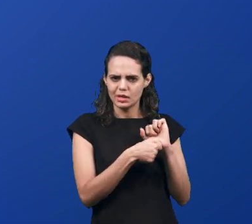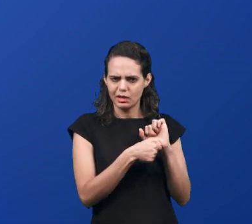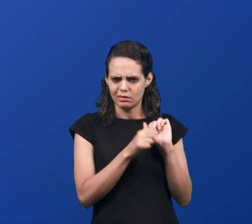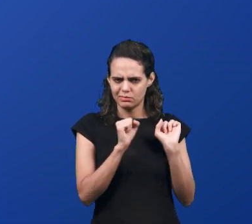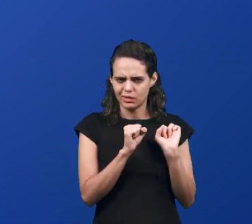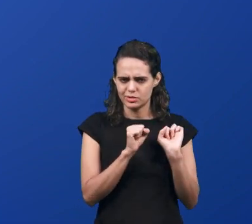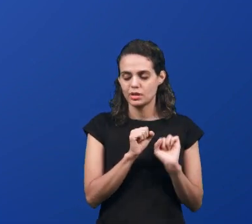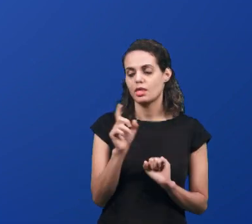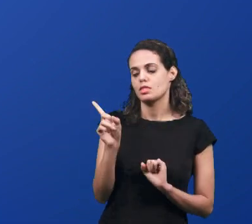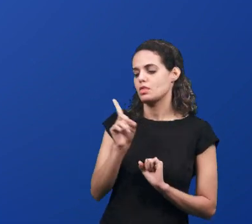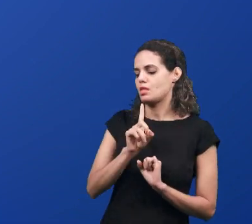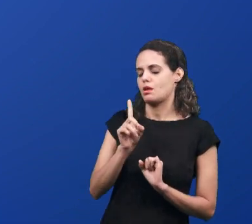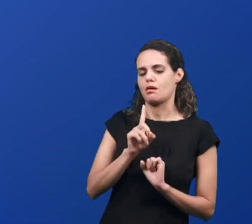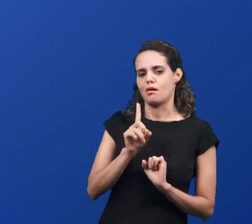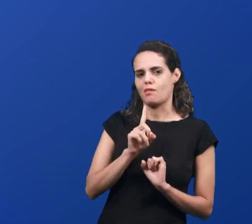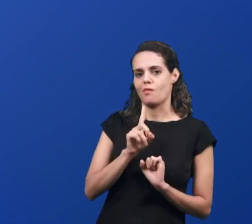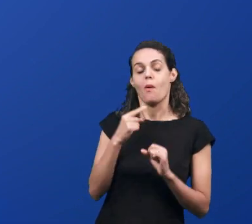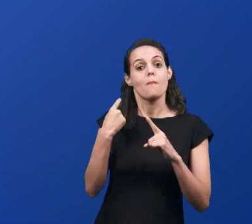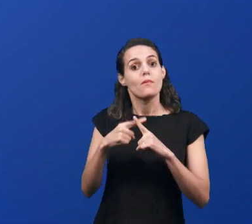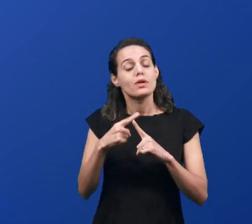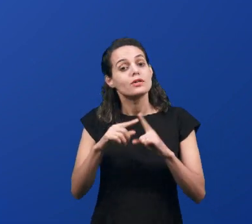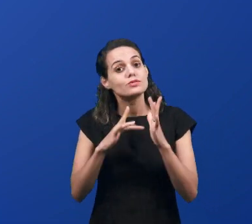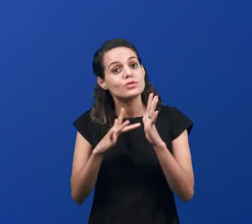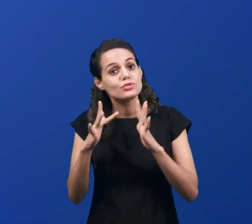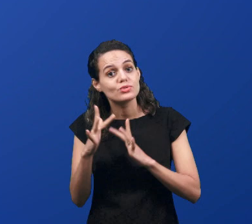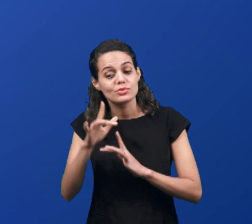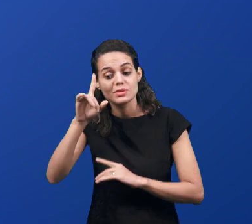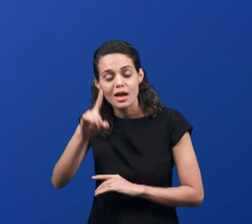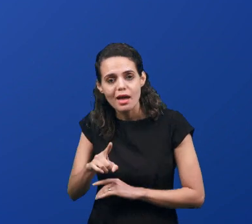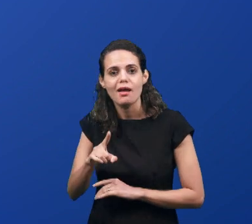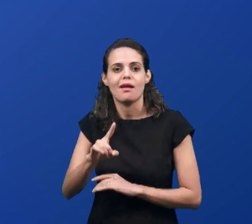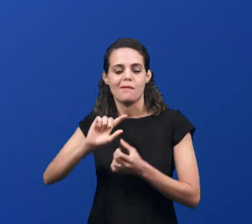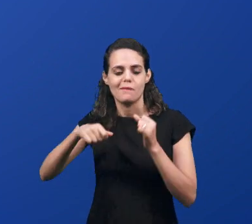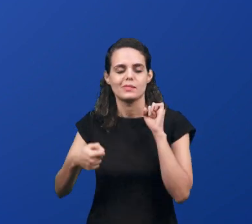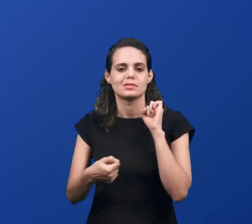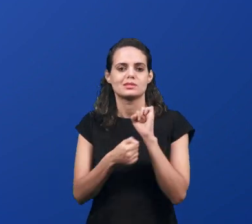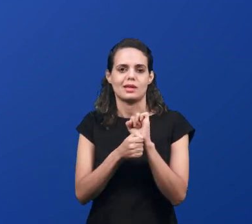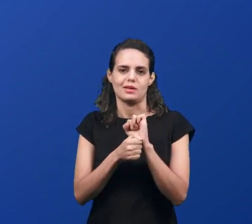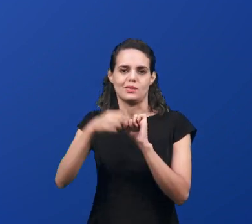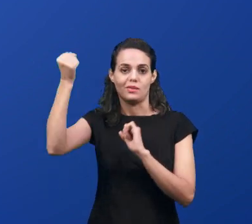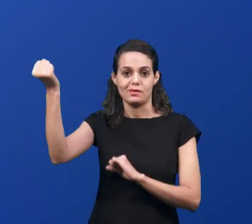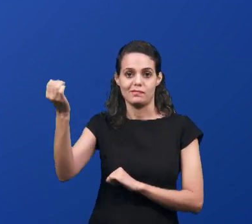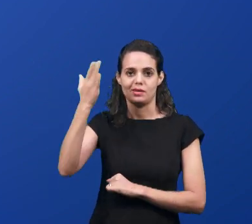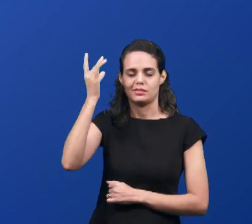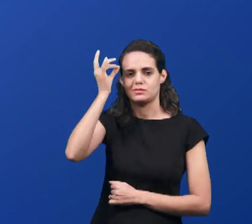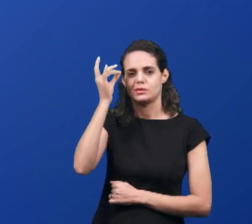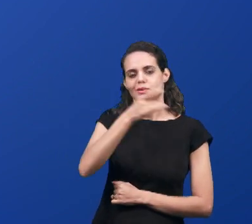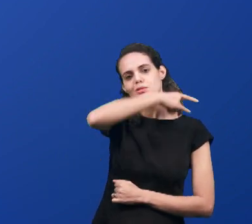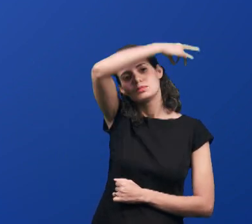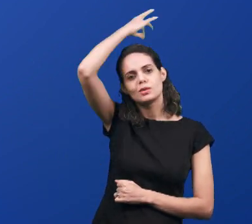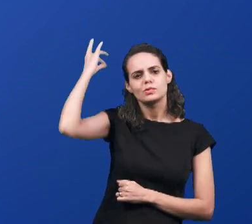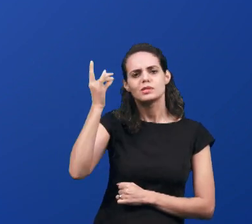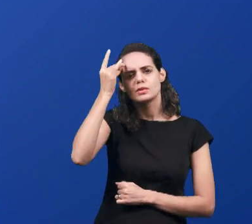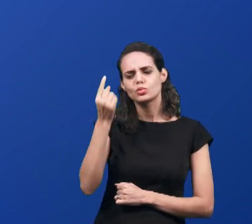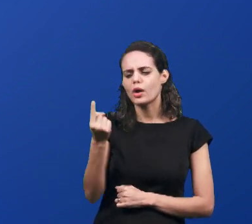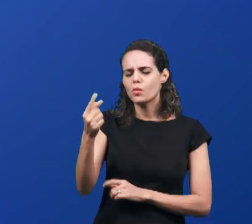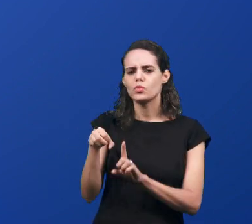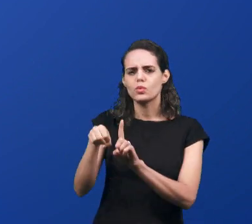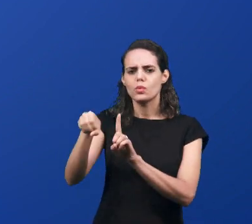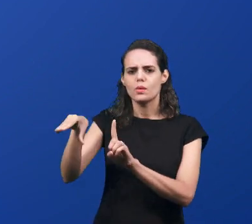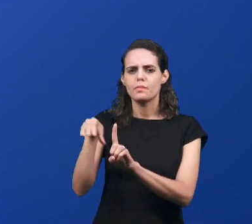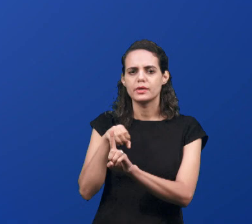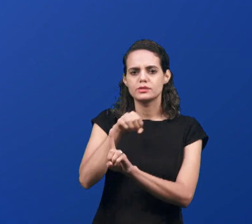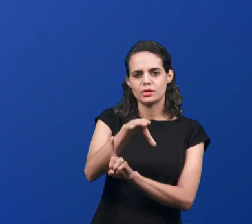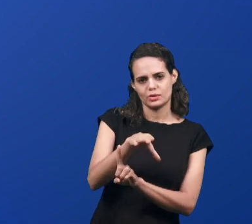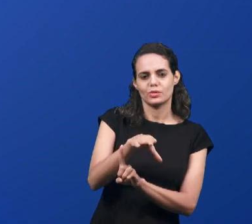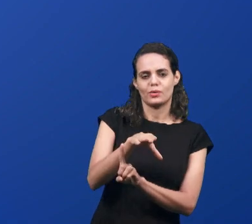le mystère à nous révélé par le Saint-Esprit. Jésus est le seul médiateur entre Dieu et les hommes,